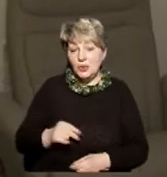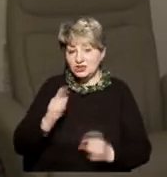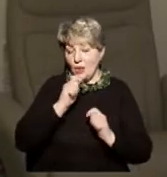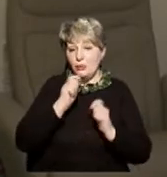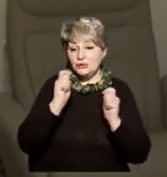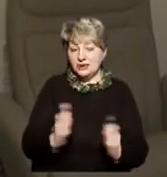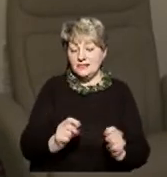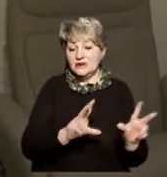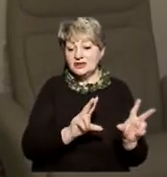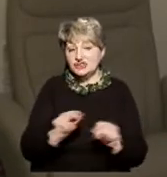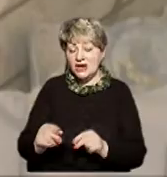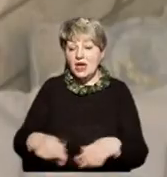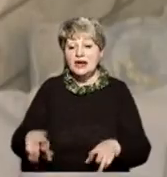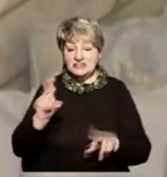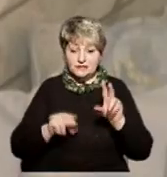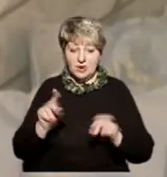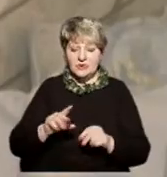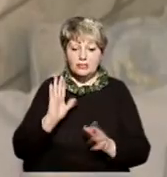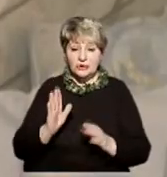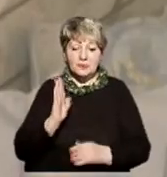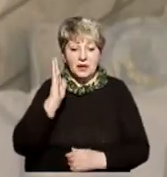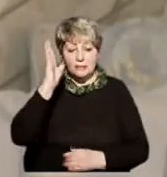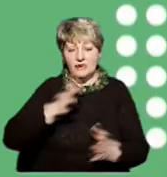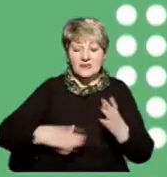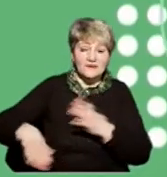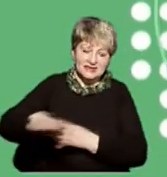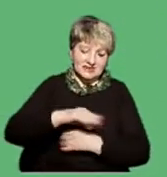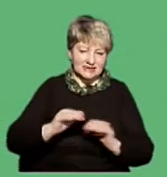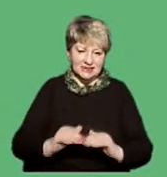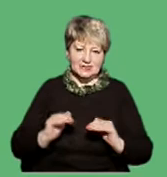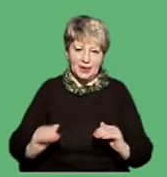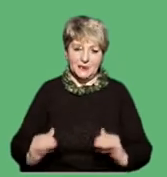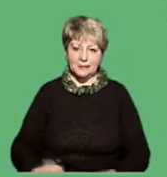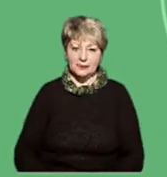щастя. Таким, сподівається, буде майбутнє і всіх дітей.